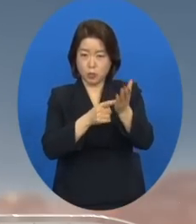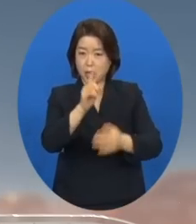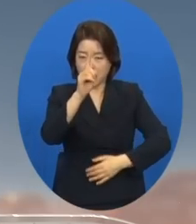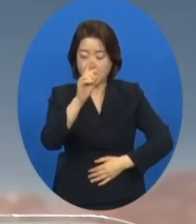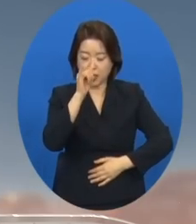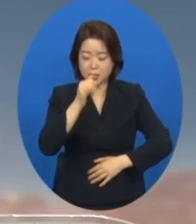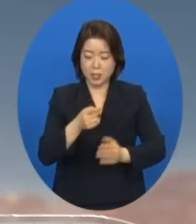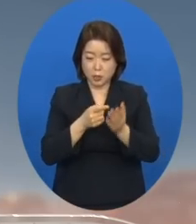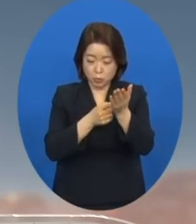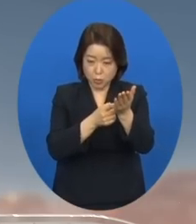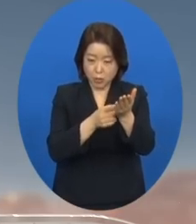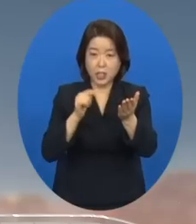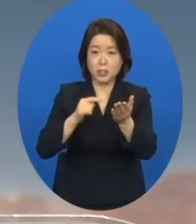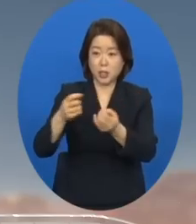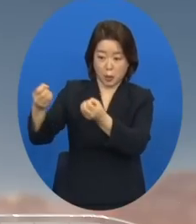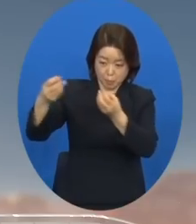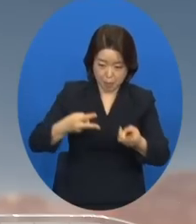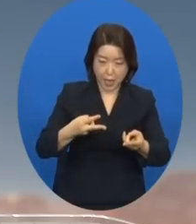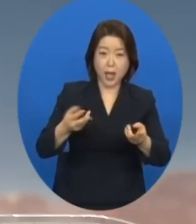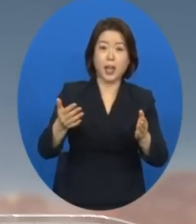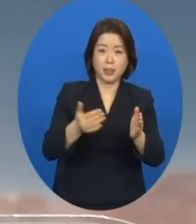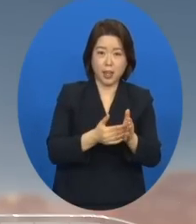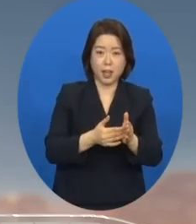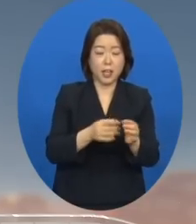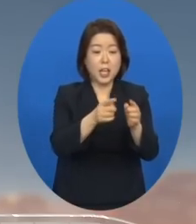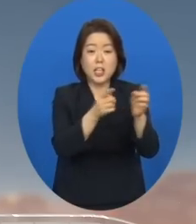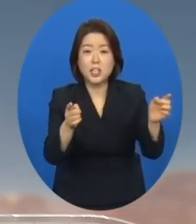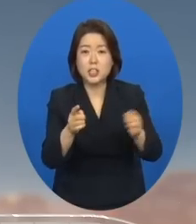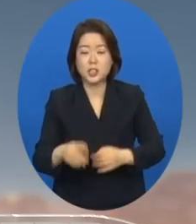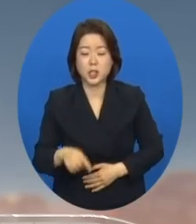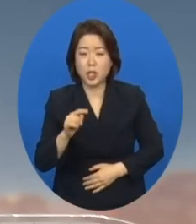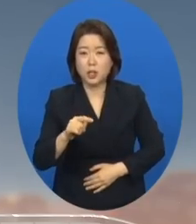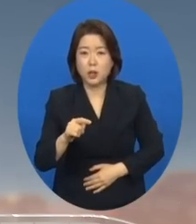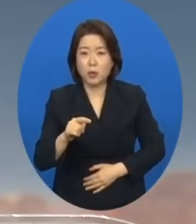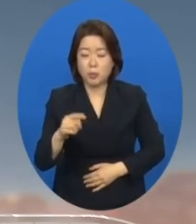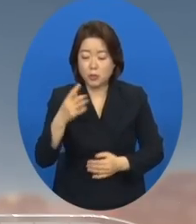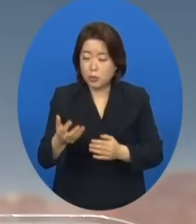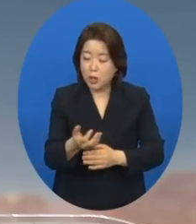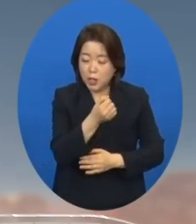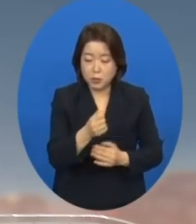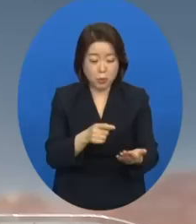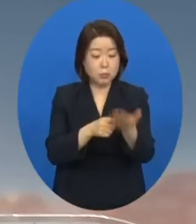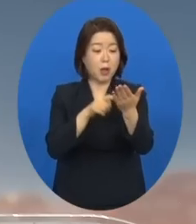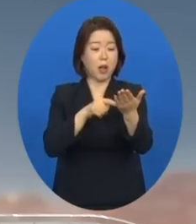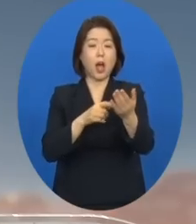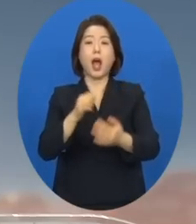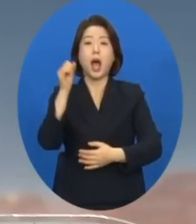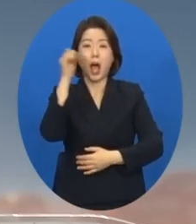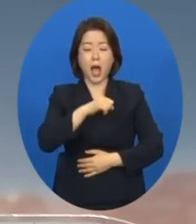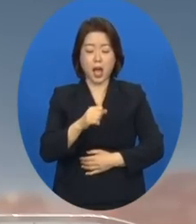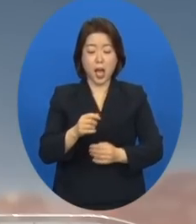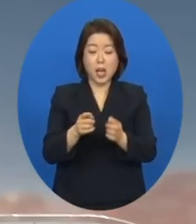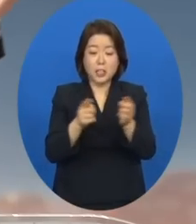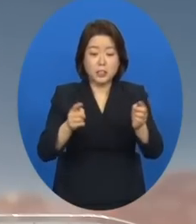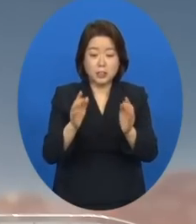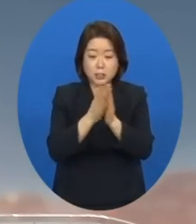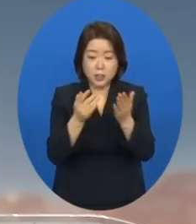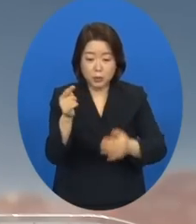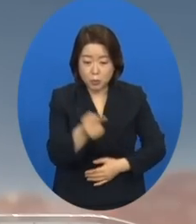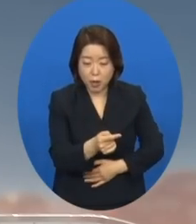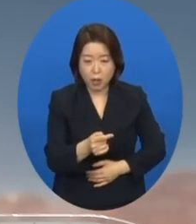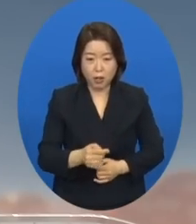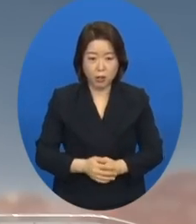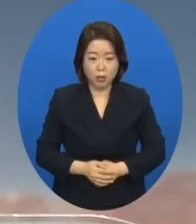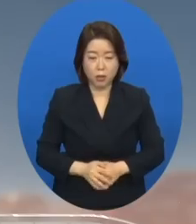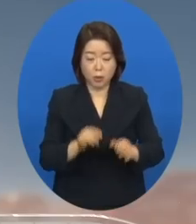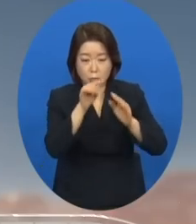권이었는데 도착했다는 겁니다 1층에 오후 3시 누구에 누가 수령을 했습니다 여기 떴어요 아 그럼 2층에 책에 왔겠지 갔더니 책이